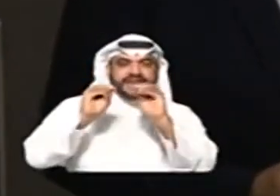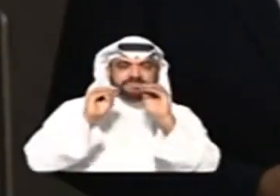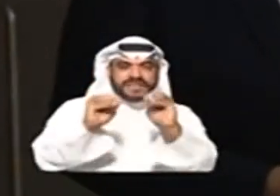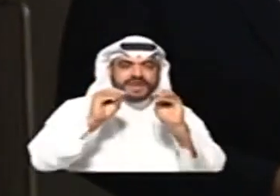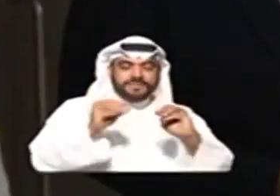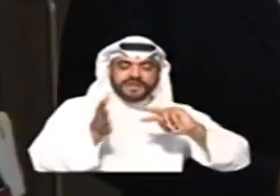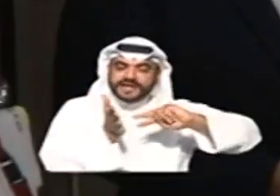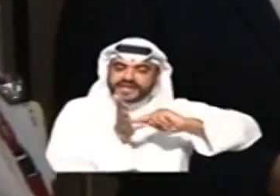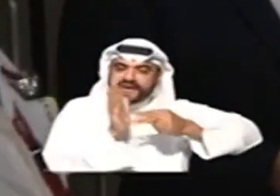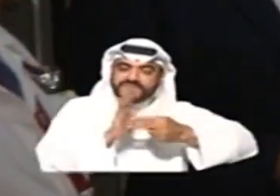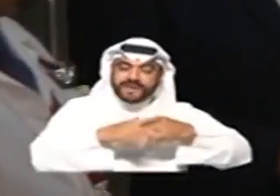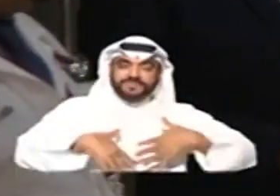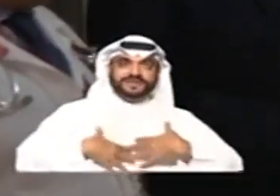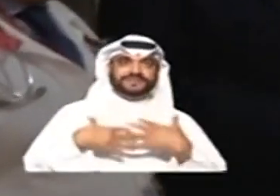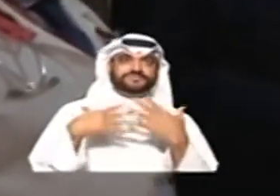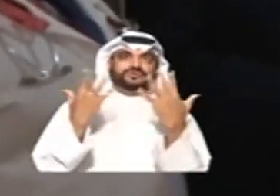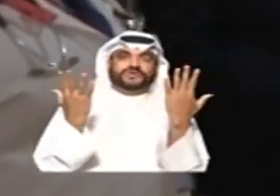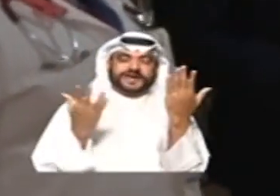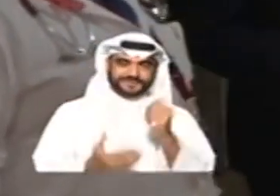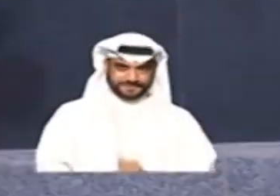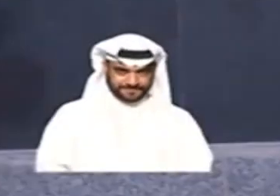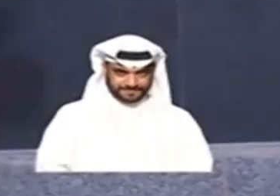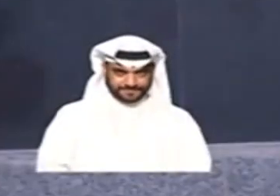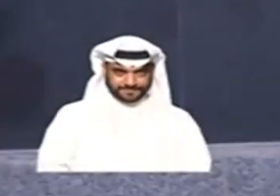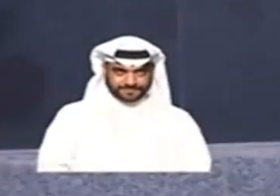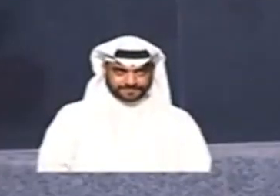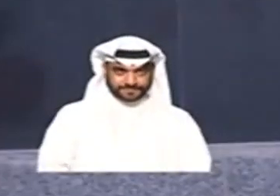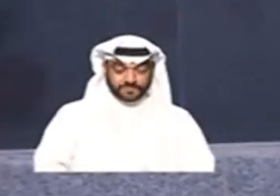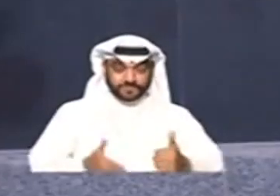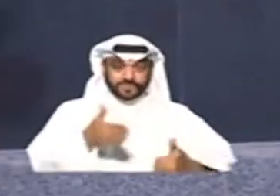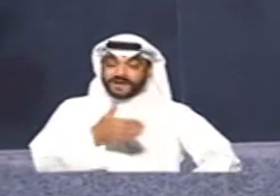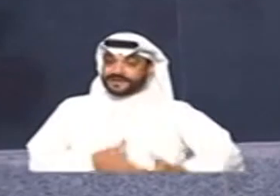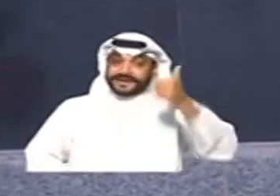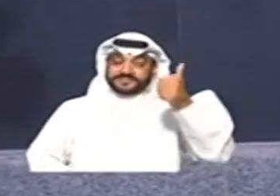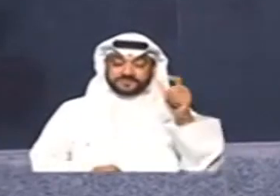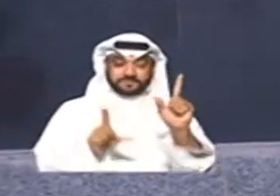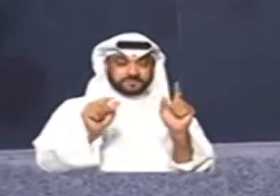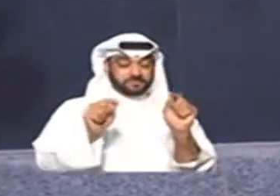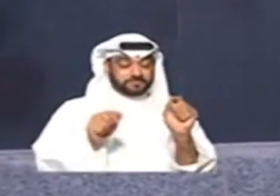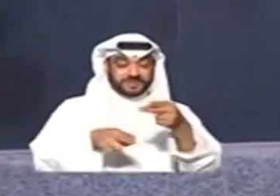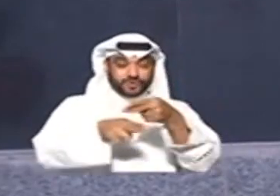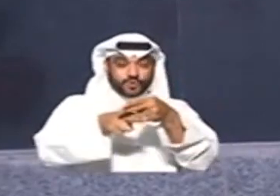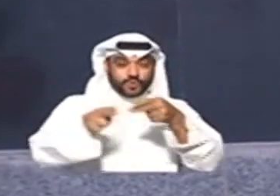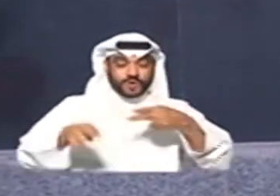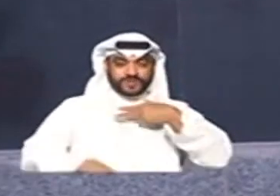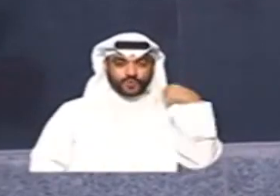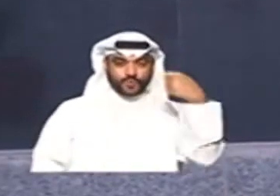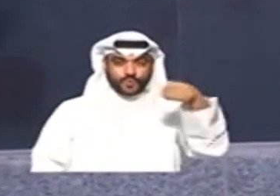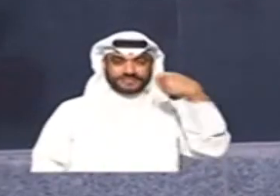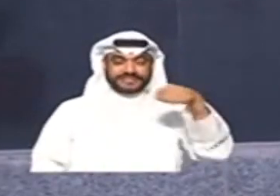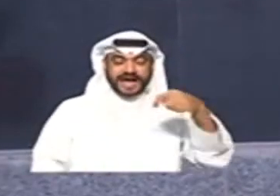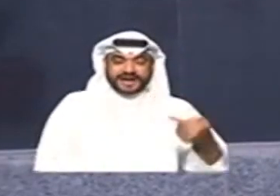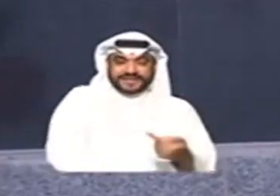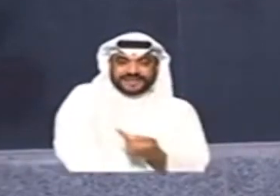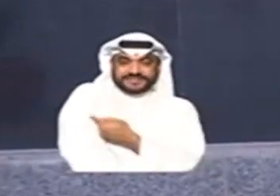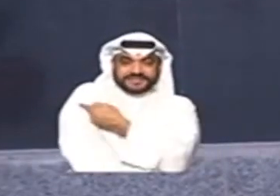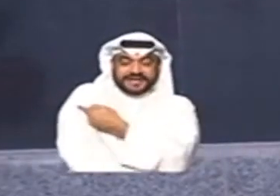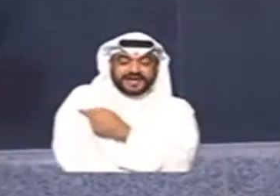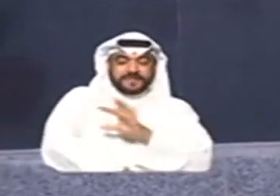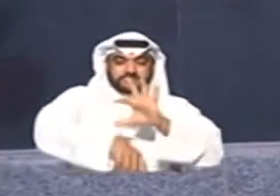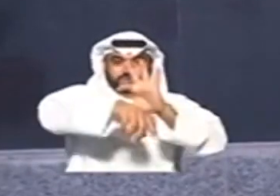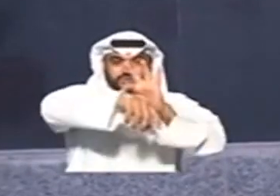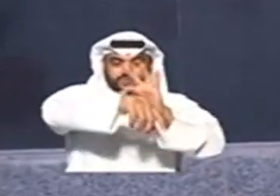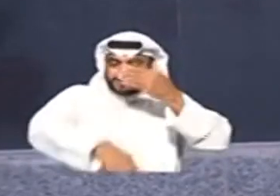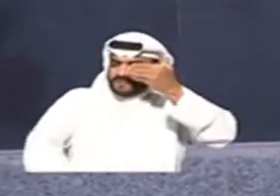مرحله جديده مضيئه في حياته. إنجاز يحسب ويسجل لوزارة الصحة، وإن دل على شيء فإنه يدل